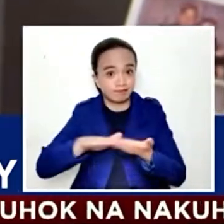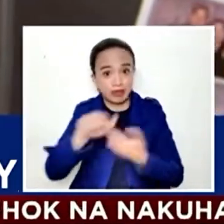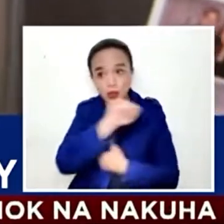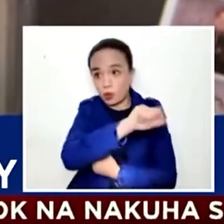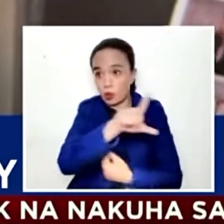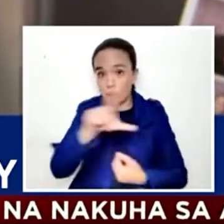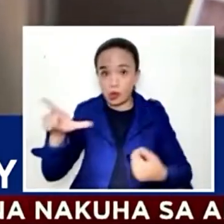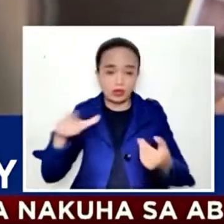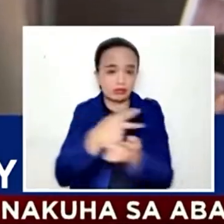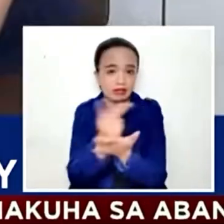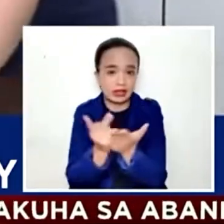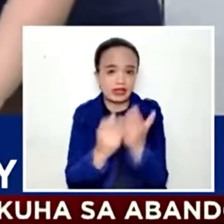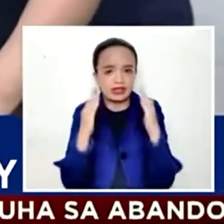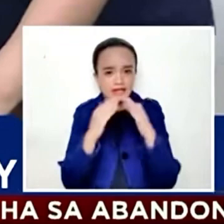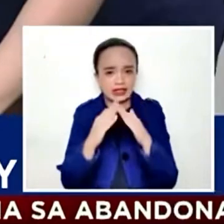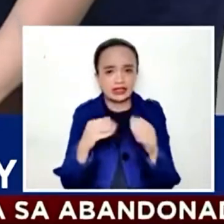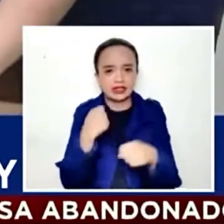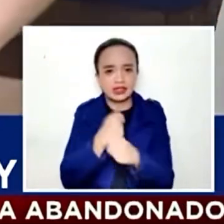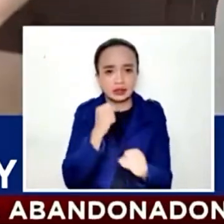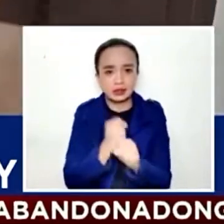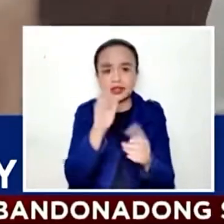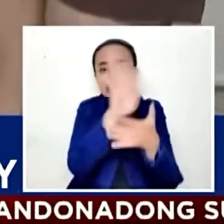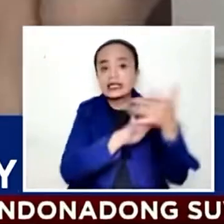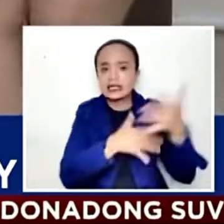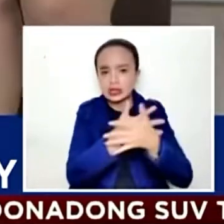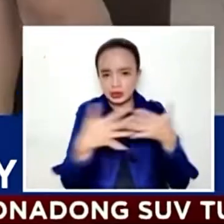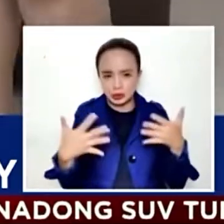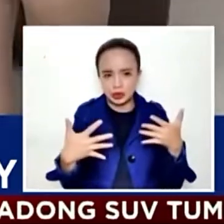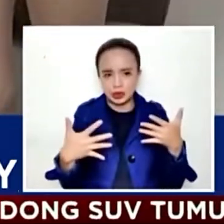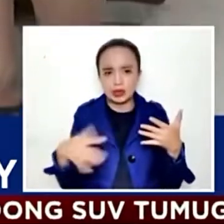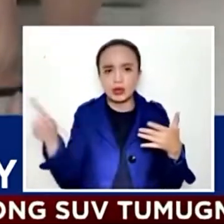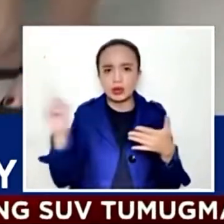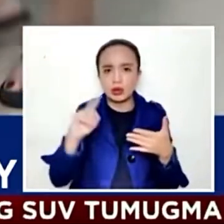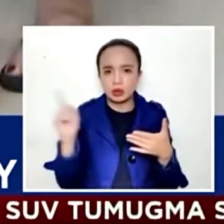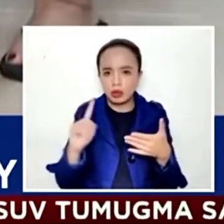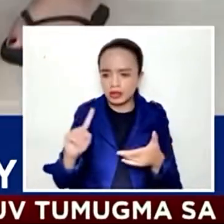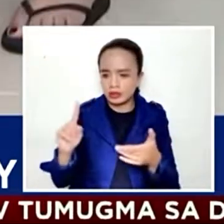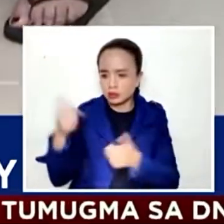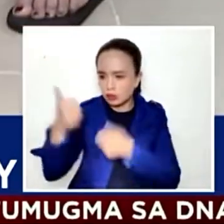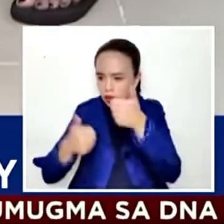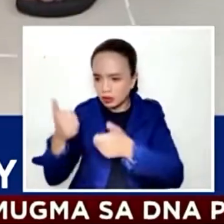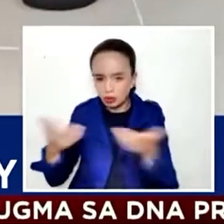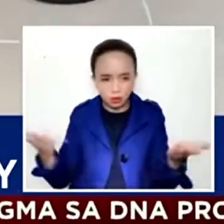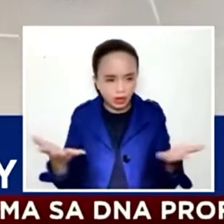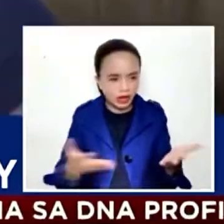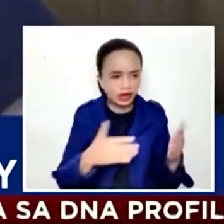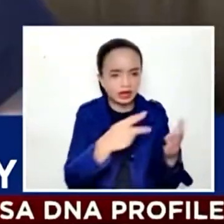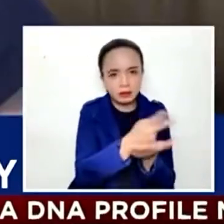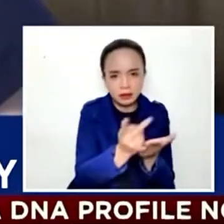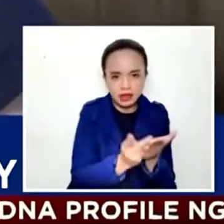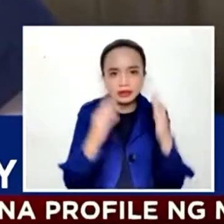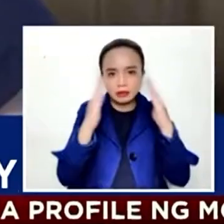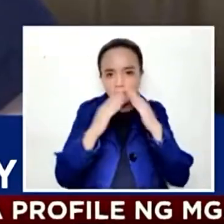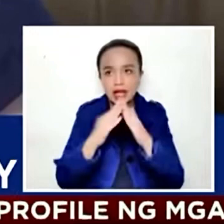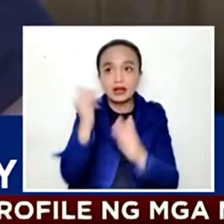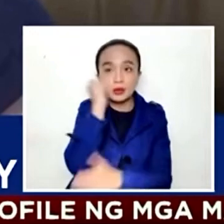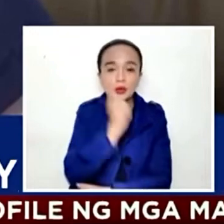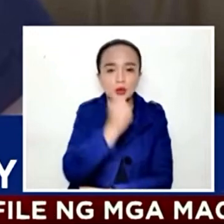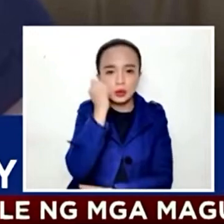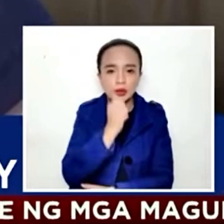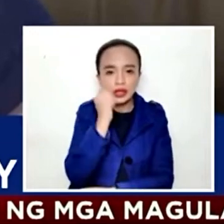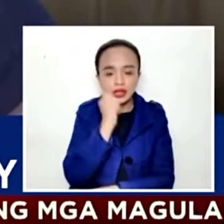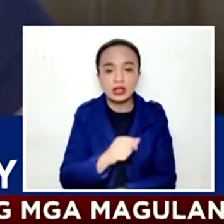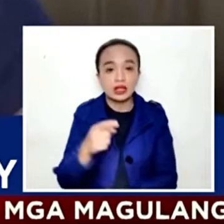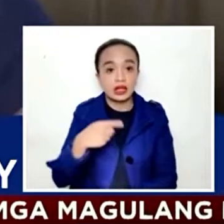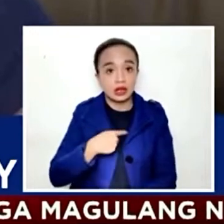bahay, gumawa ng schedule kung anong bahagi ng bahay ang lilinisin kada araw. Importante talaga sa akin